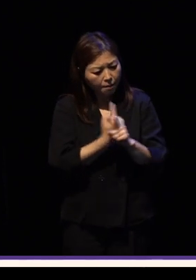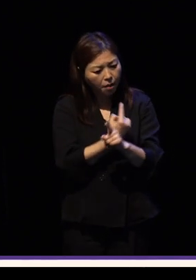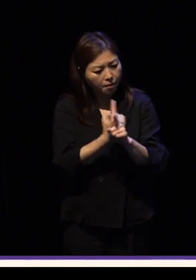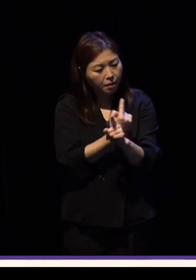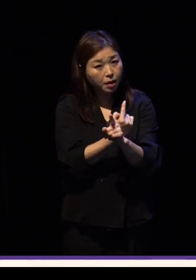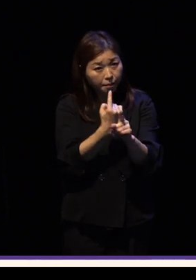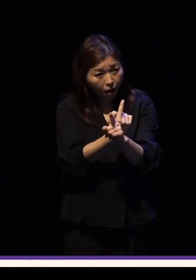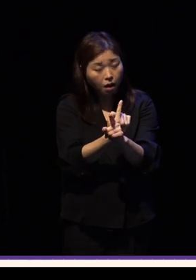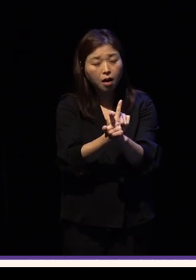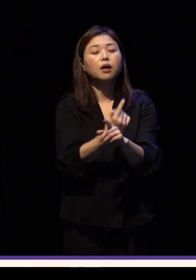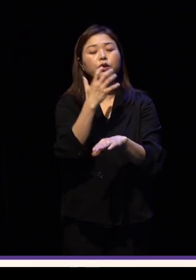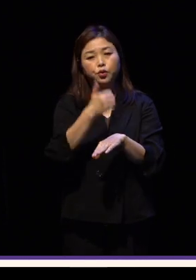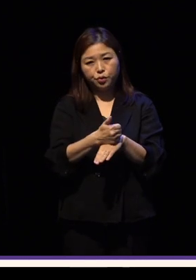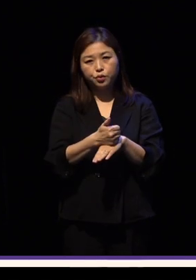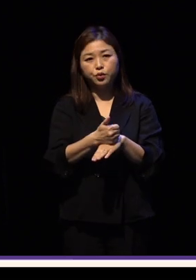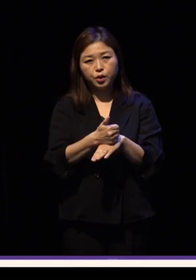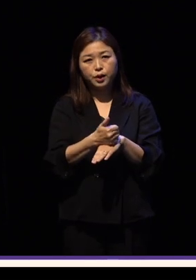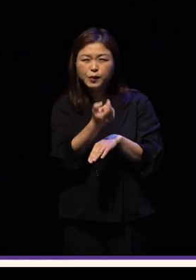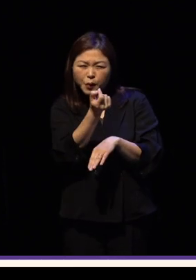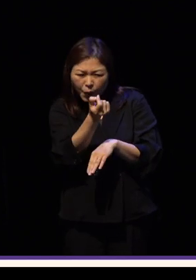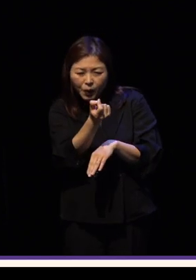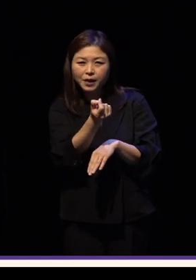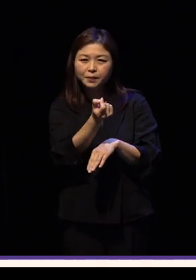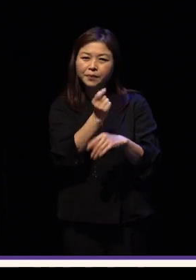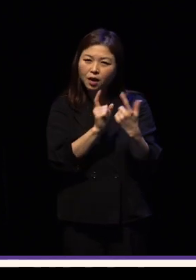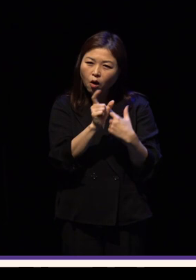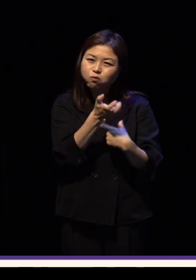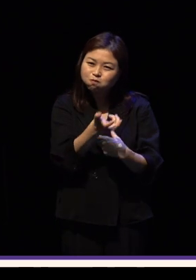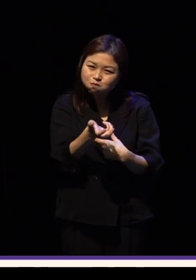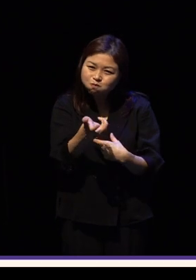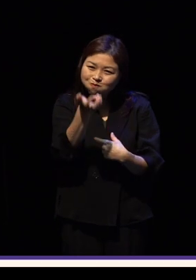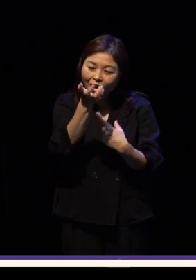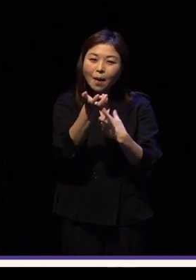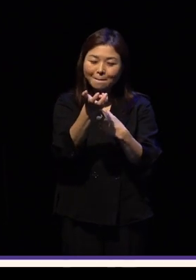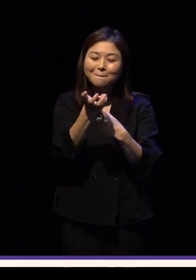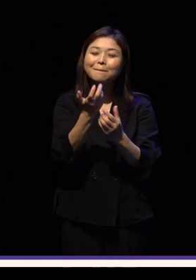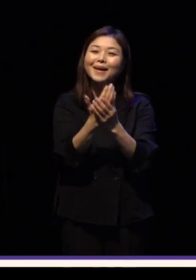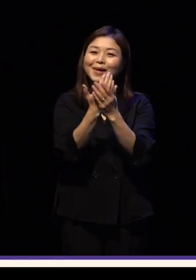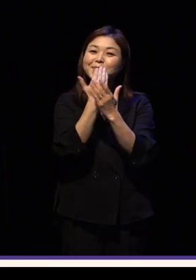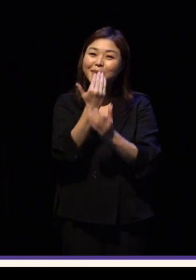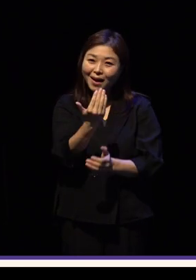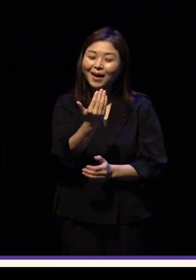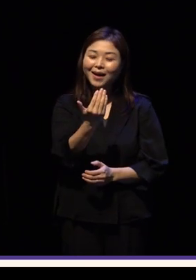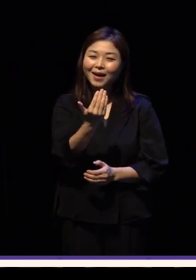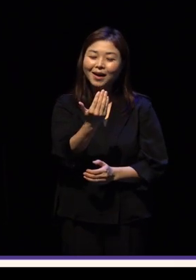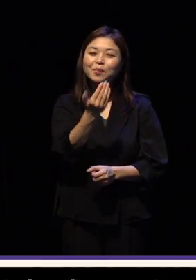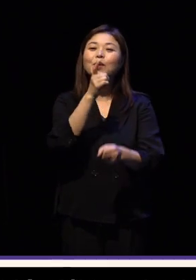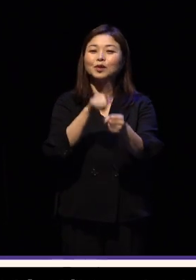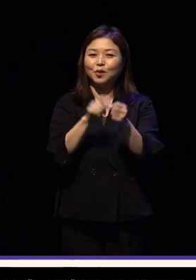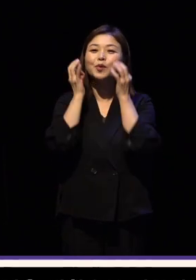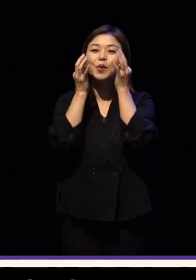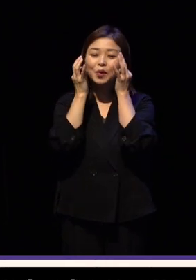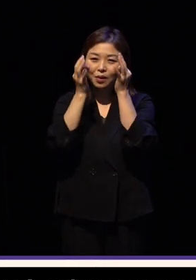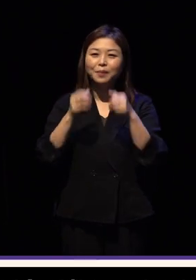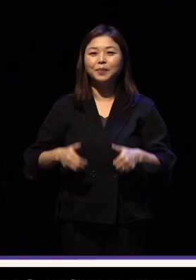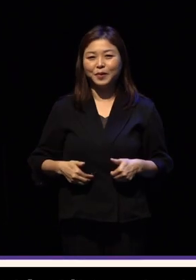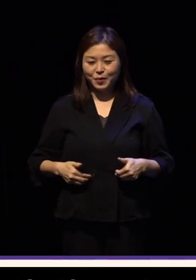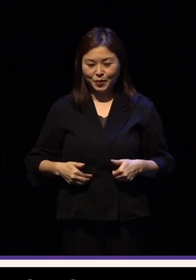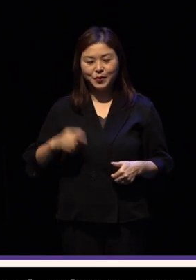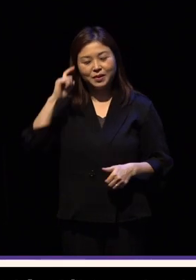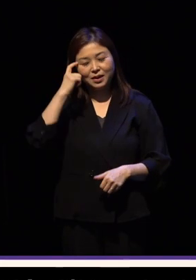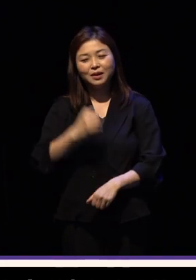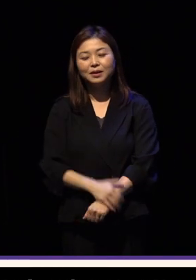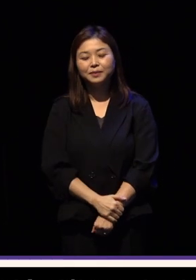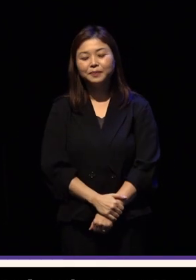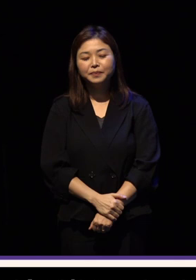바꾸고 이렇게 하면서 조금이라도 더 나은 방향으로 가고자 하는 우리의 노력이 아닌가 하는 생각을